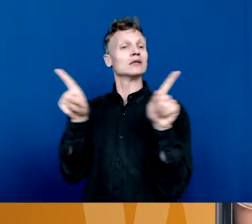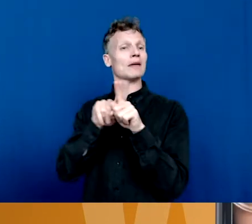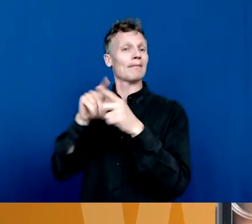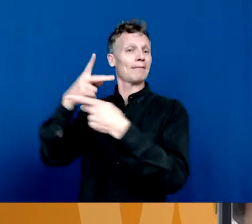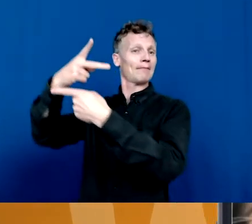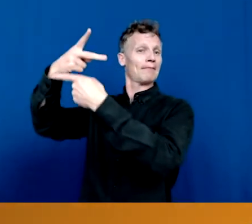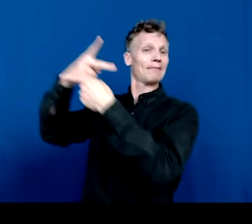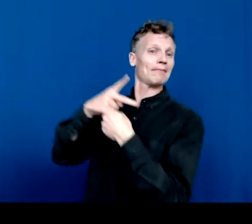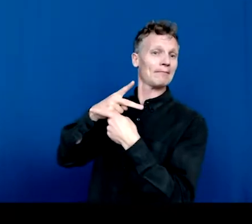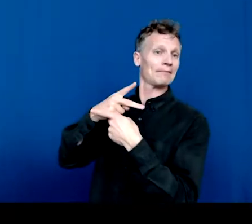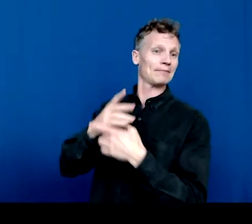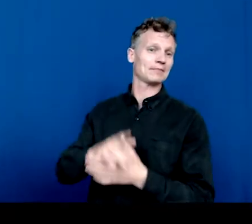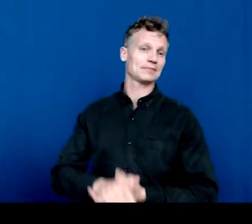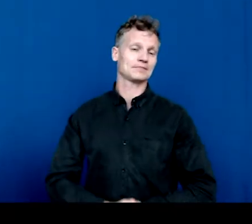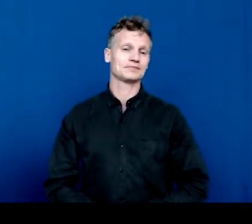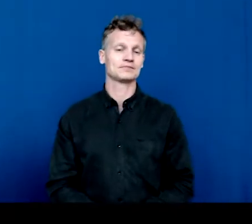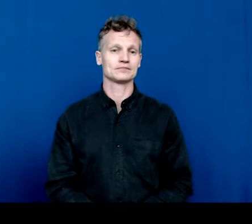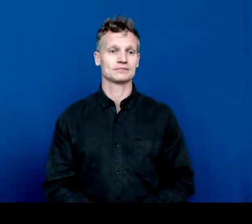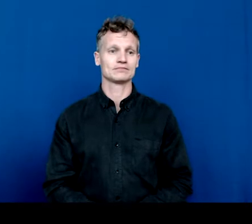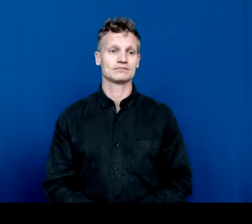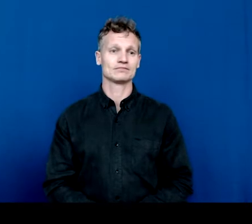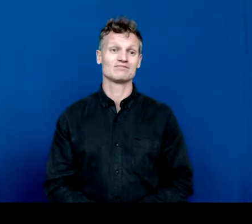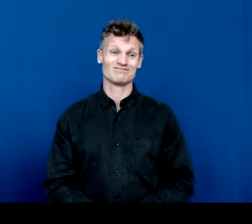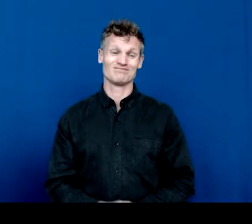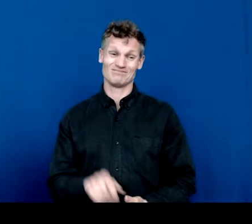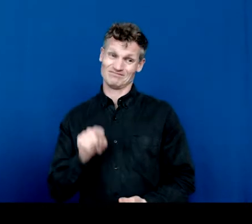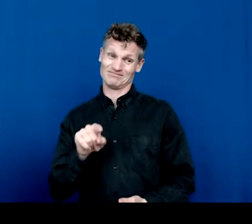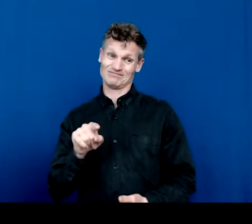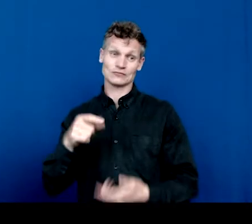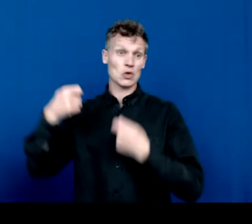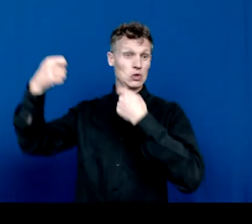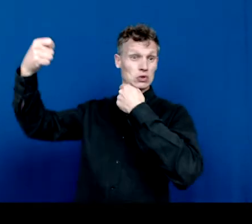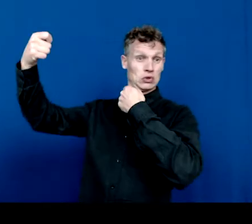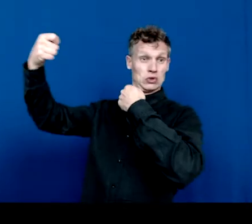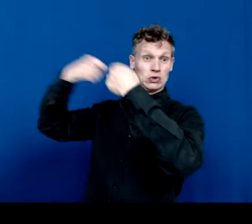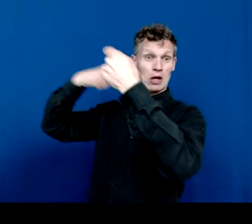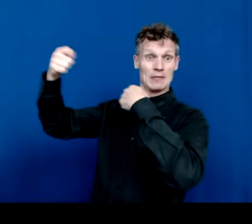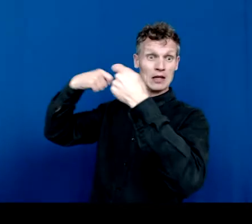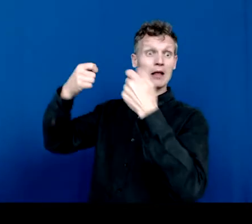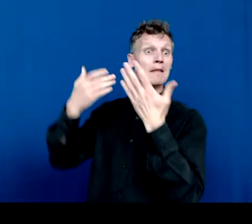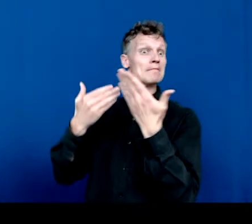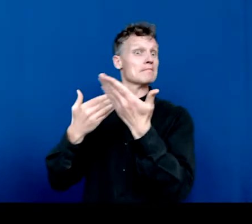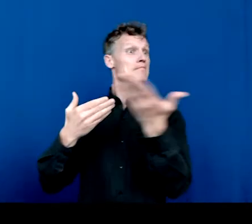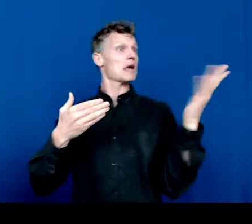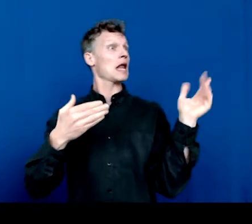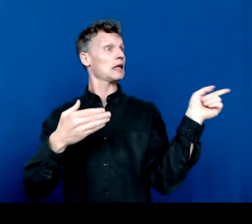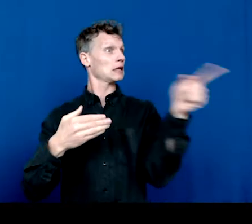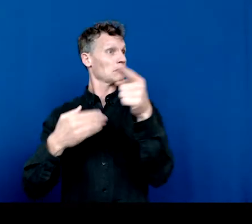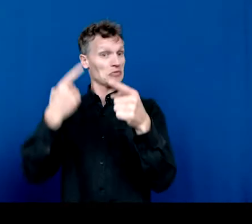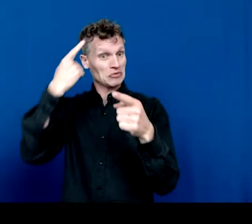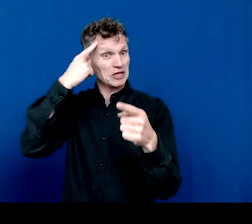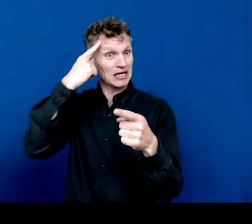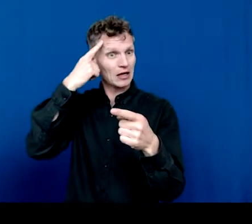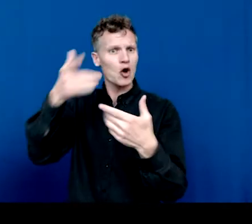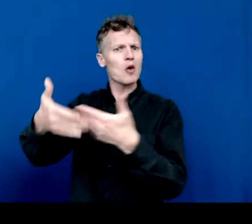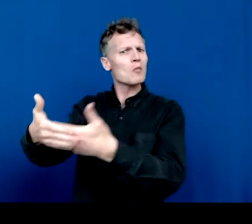d'elle. Un comportement dominateur est souvent considéré à tort